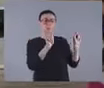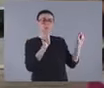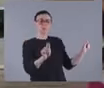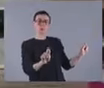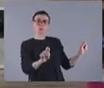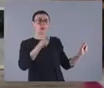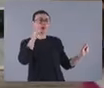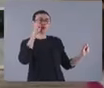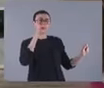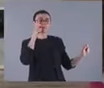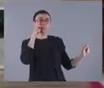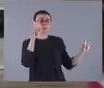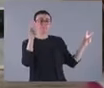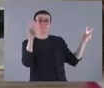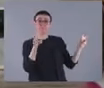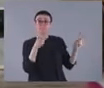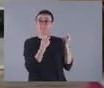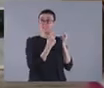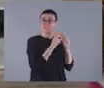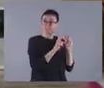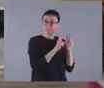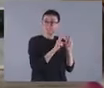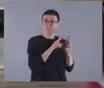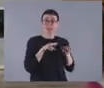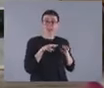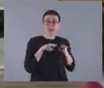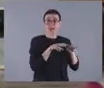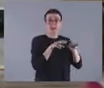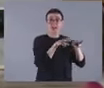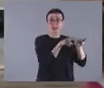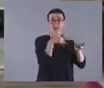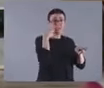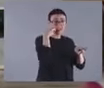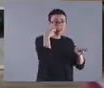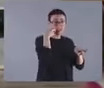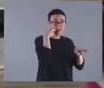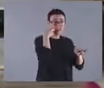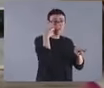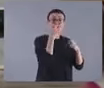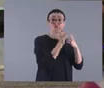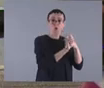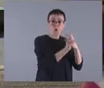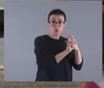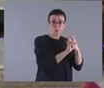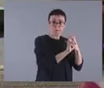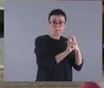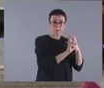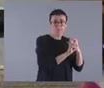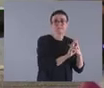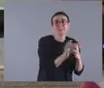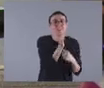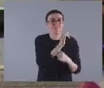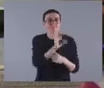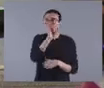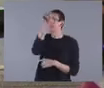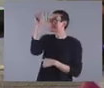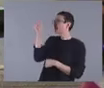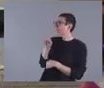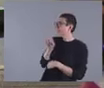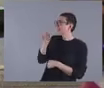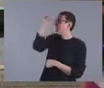ville rail et transport Strasbourg a été primé six fois Lyon 5 fois